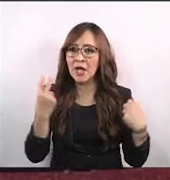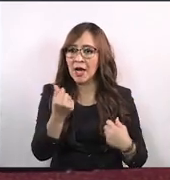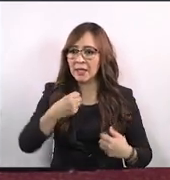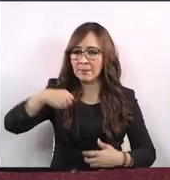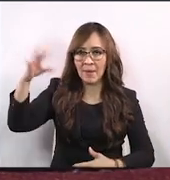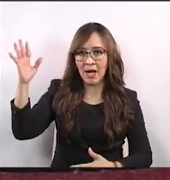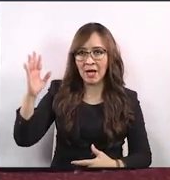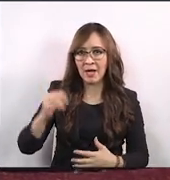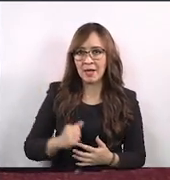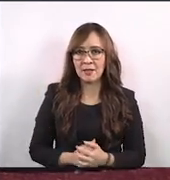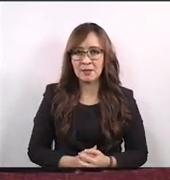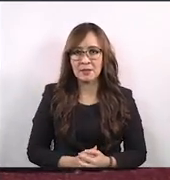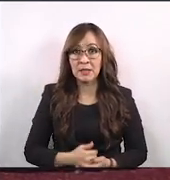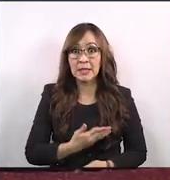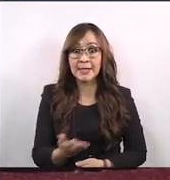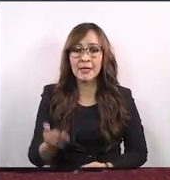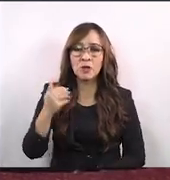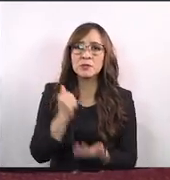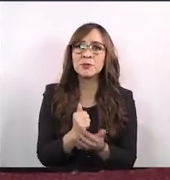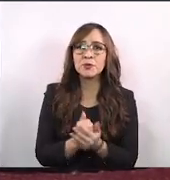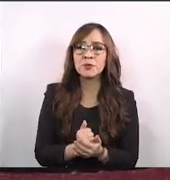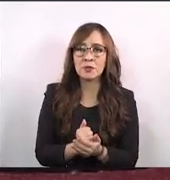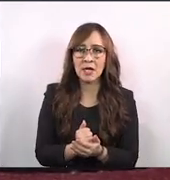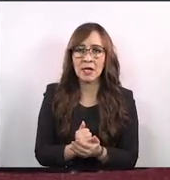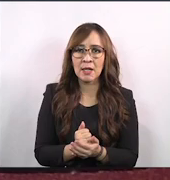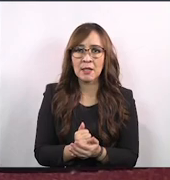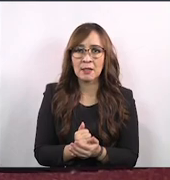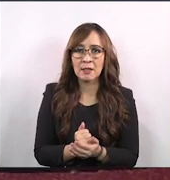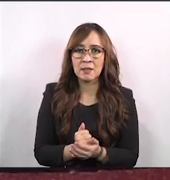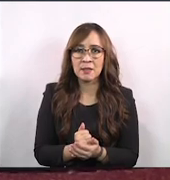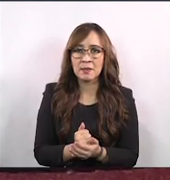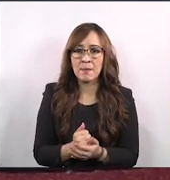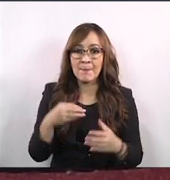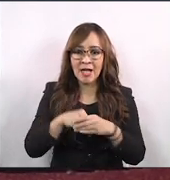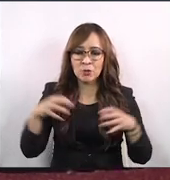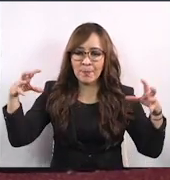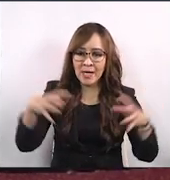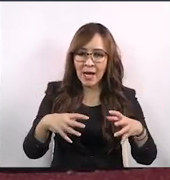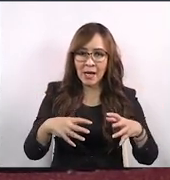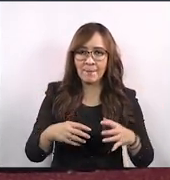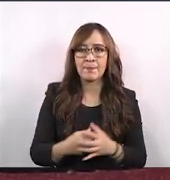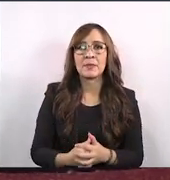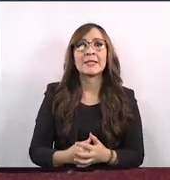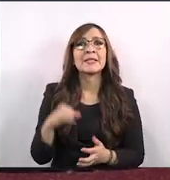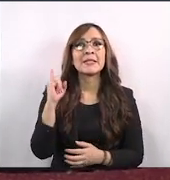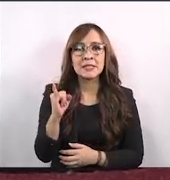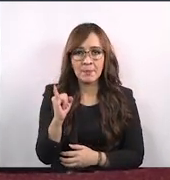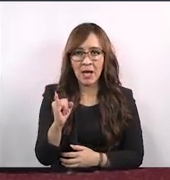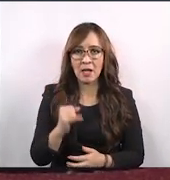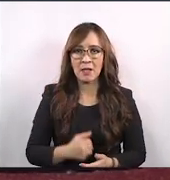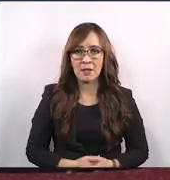kelihatan keren dan engkau sebetulnya dipakai setan untuk menjadi Rois sebel yang menguasai hidupmu itu